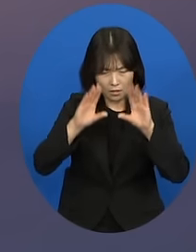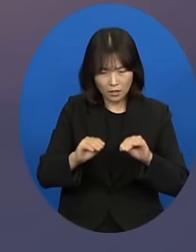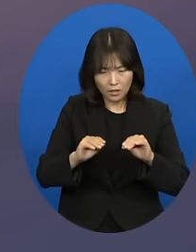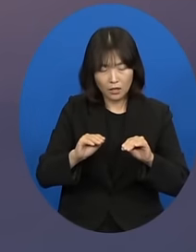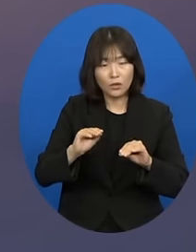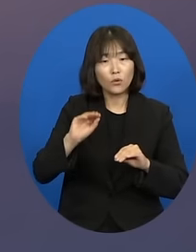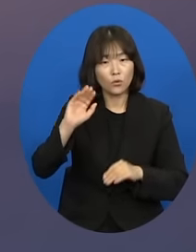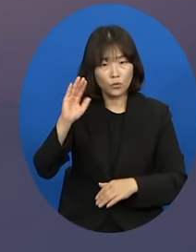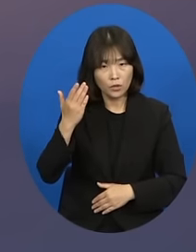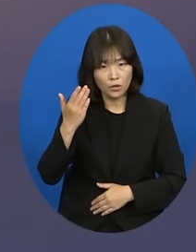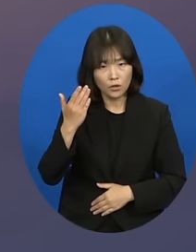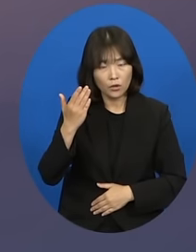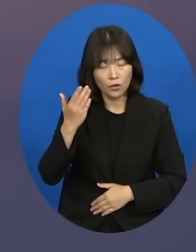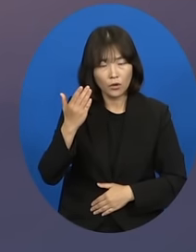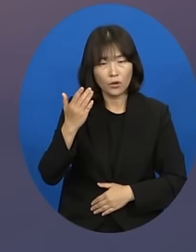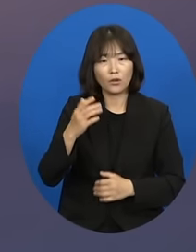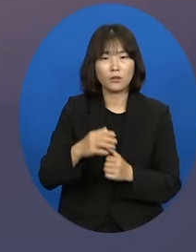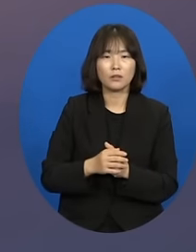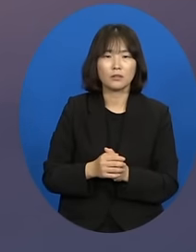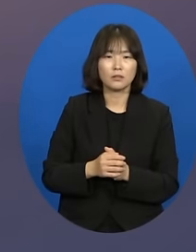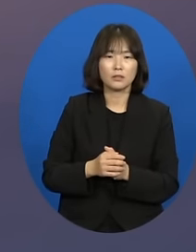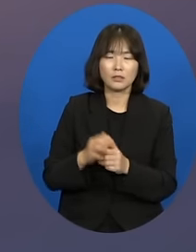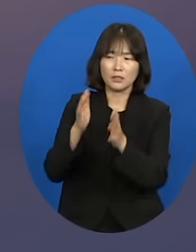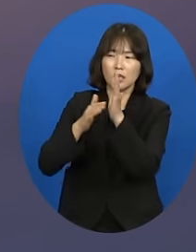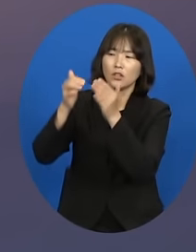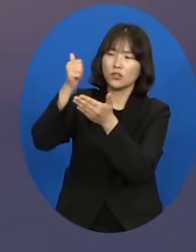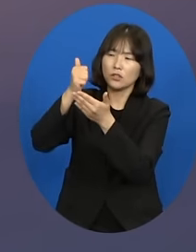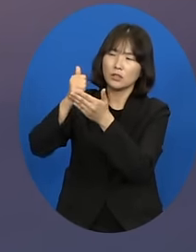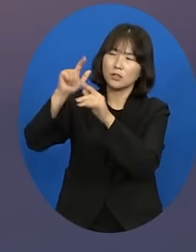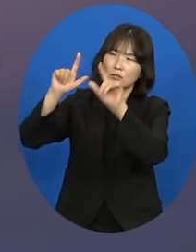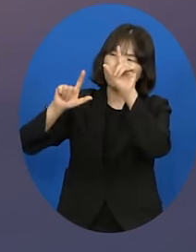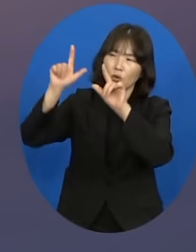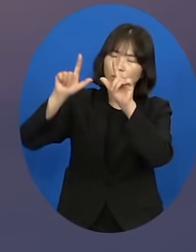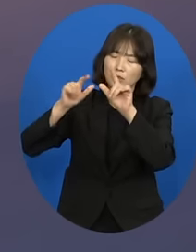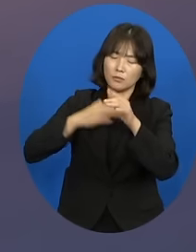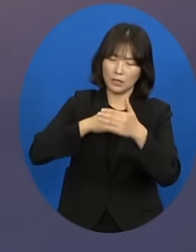아버지의 아들의 형상이 내 안에 새겨지기를 원합니다.